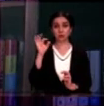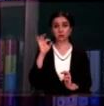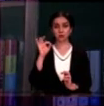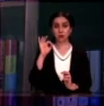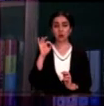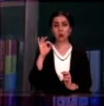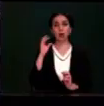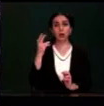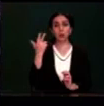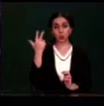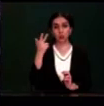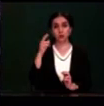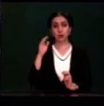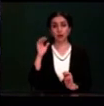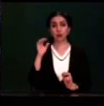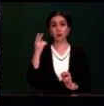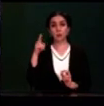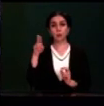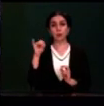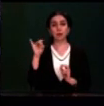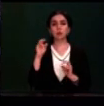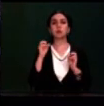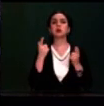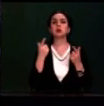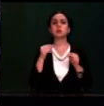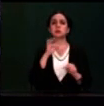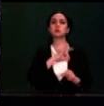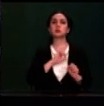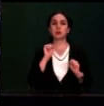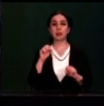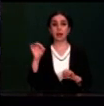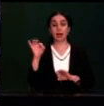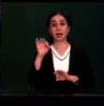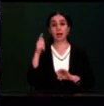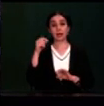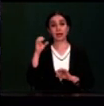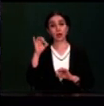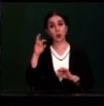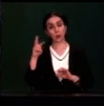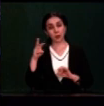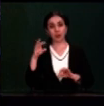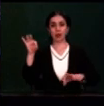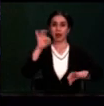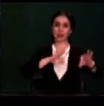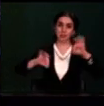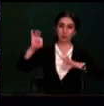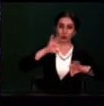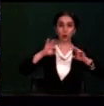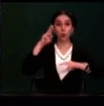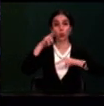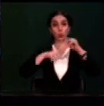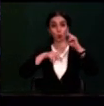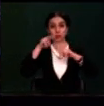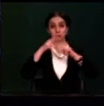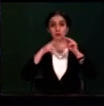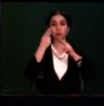qayerda qo'llasak bo'ladi? Geometriyadan masala yechishdi. arxitektura, qurilishda, albatta siz